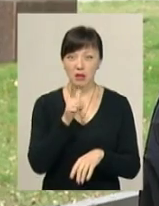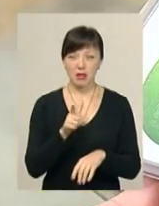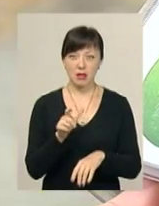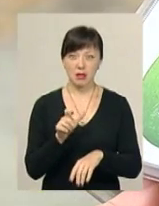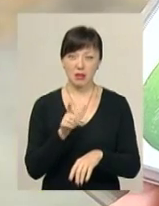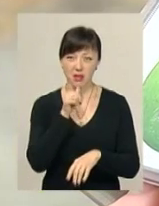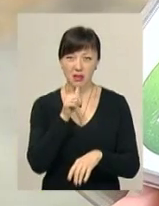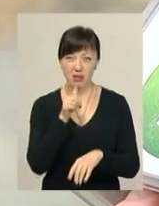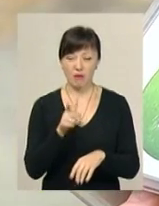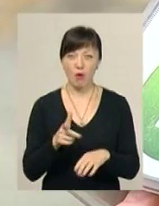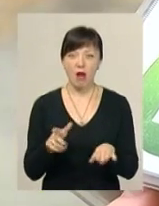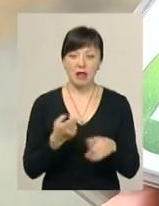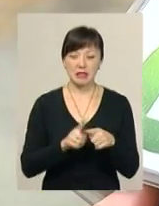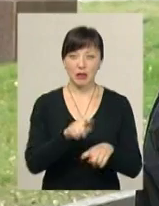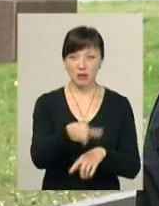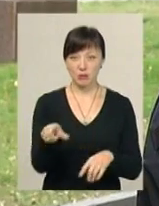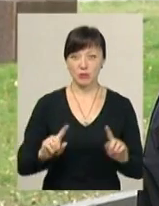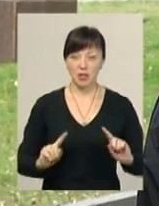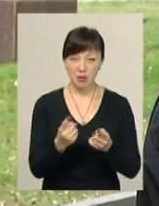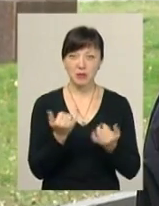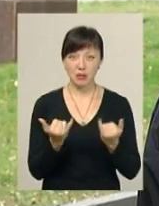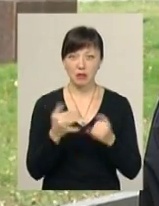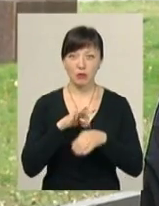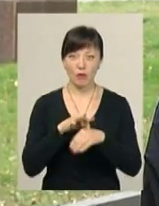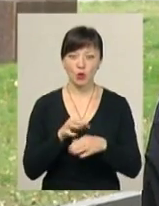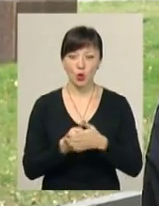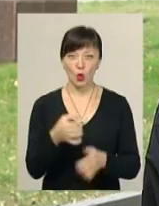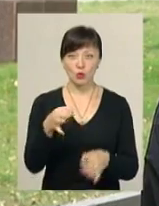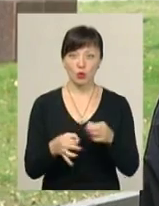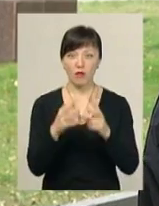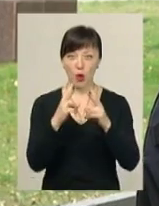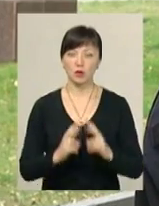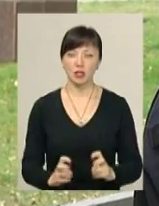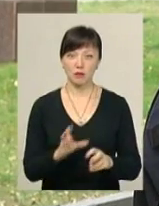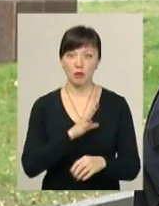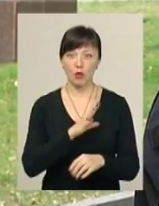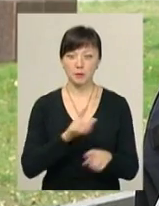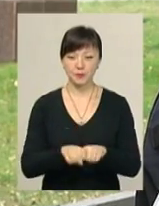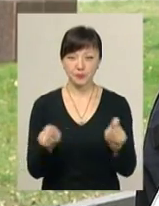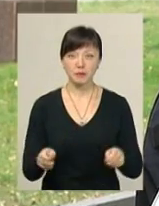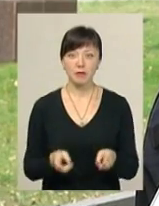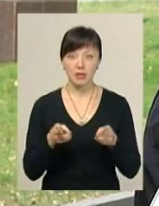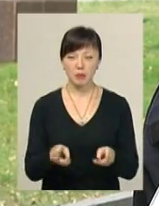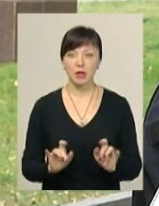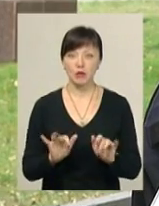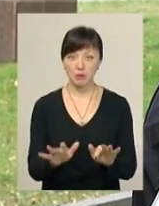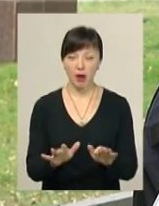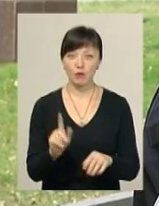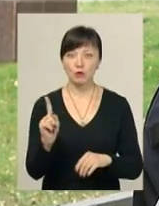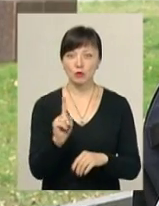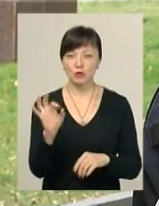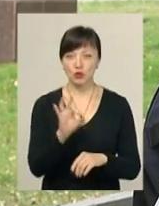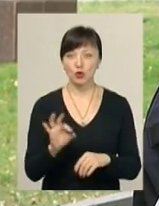кінабіс. Даних громадян було затримано, зараз проводиться досудове розслідування, було відкрито кримінальне провадження